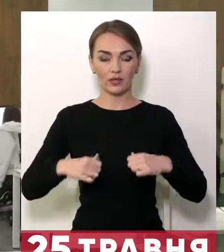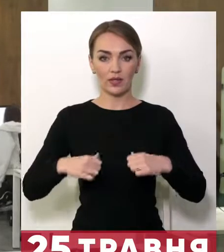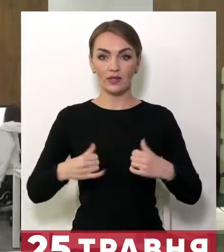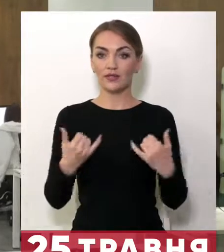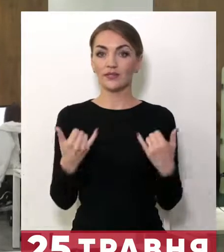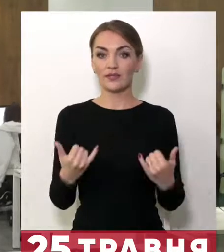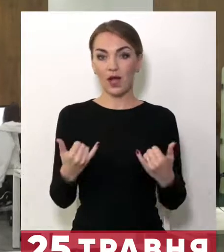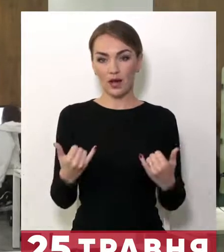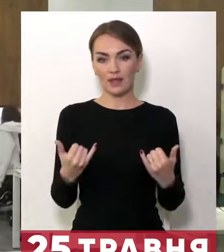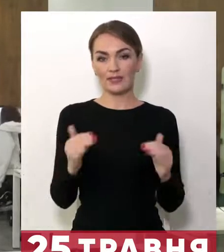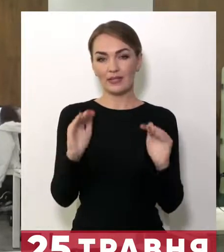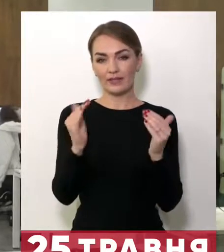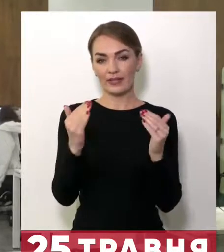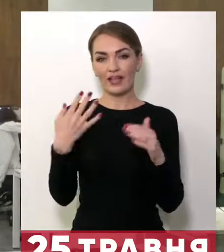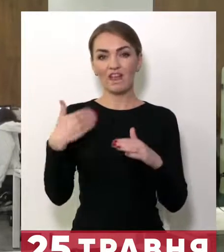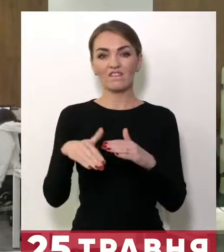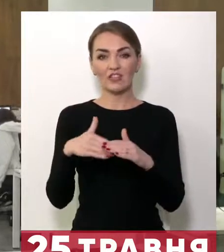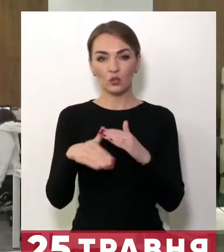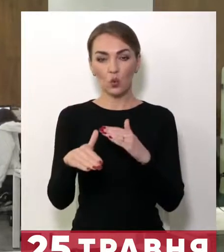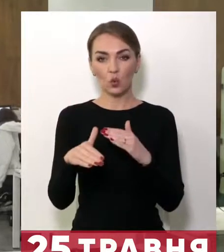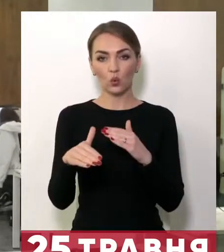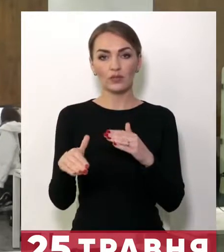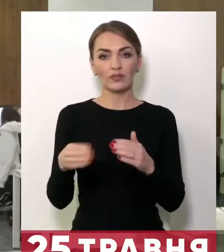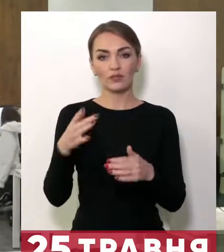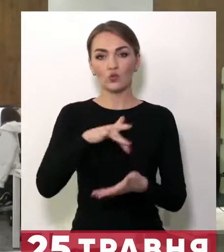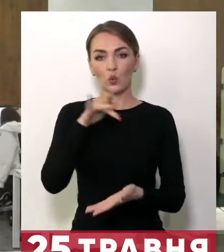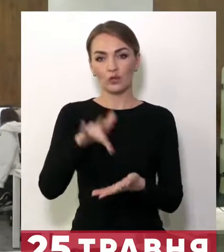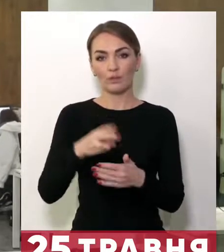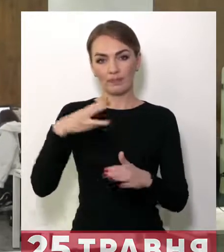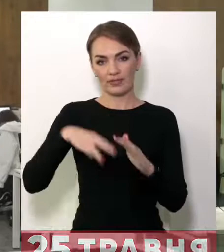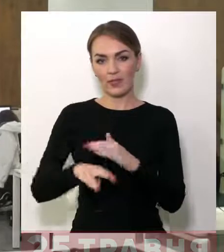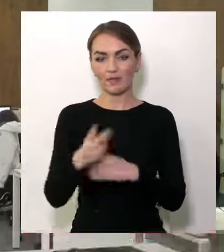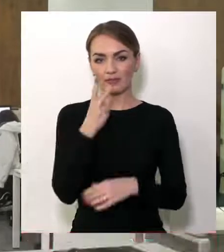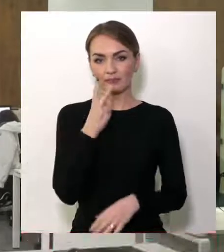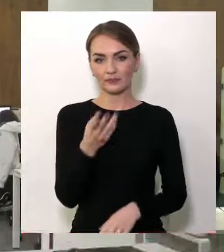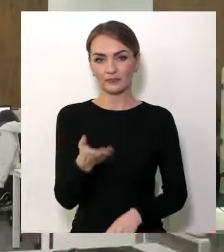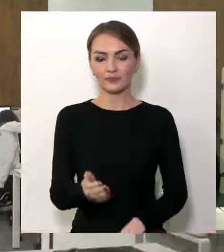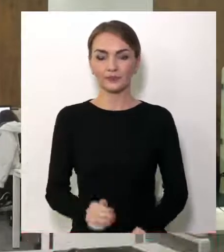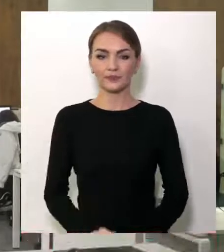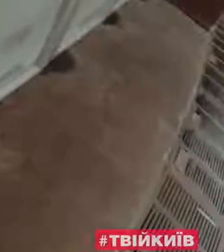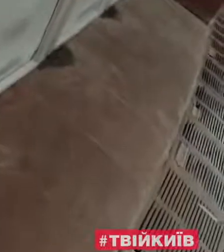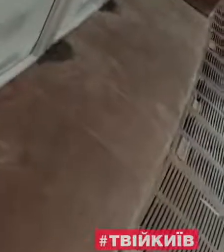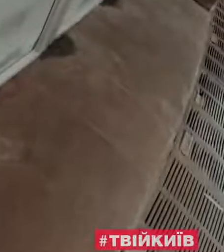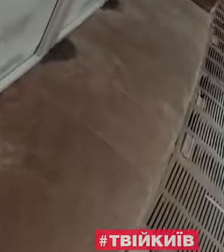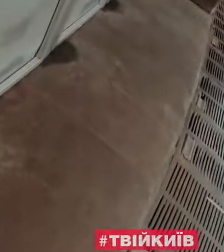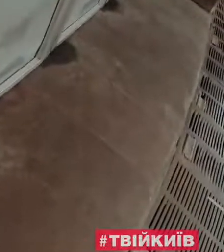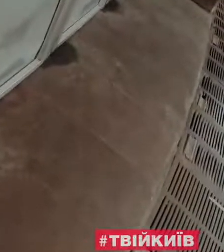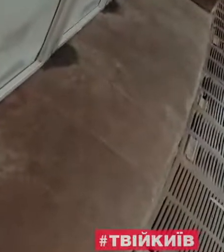І зараз невелике відео зі столичної підземки. Будь ласка.